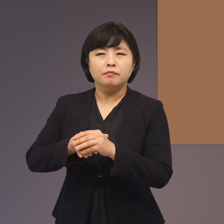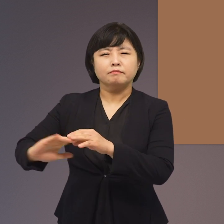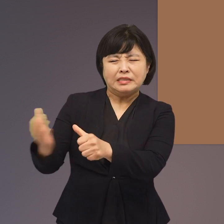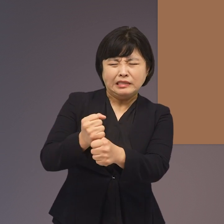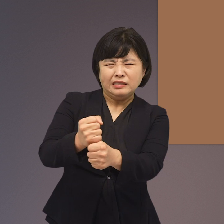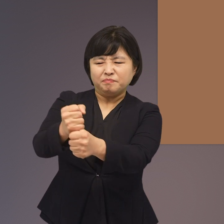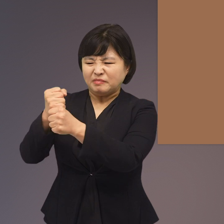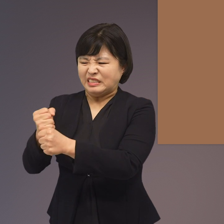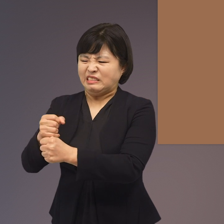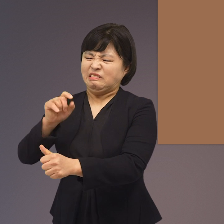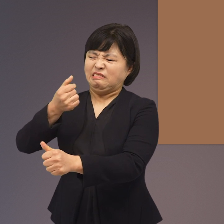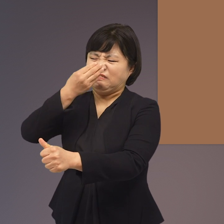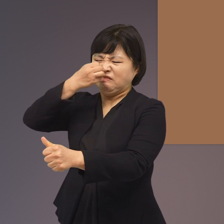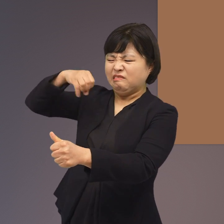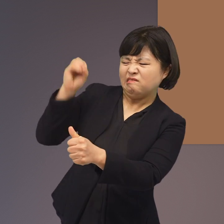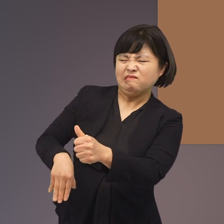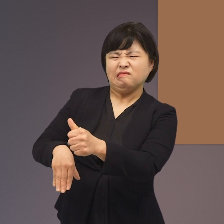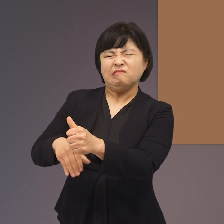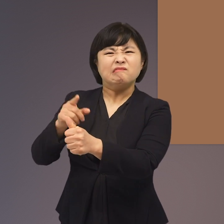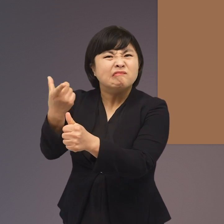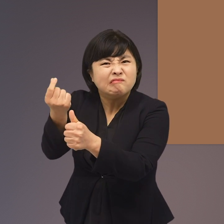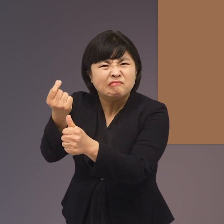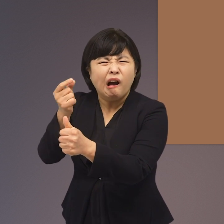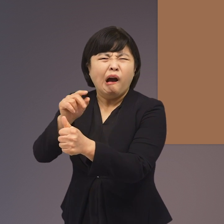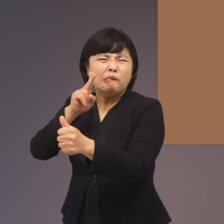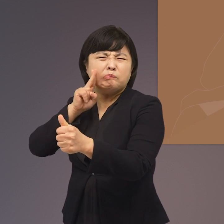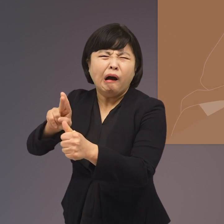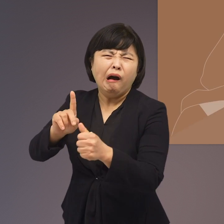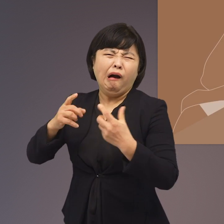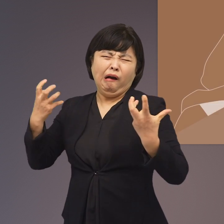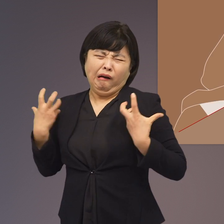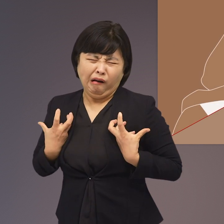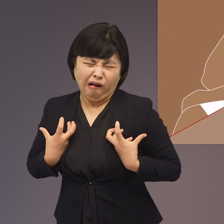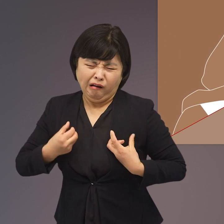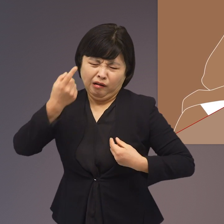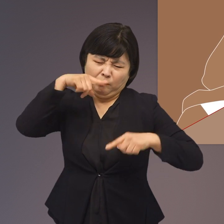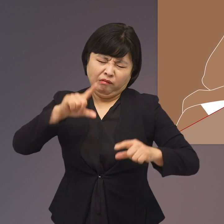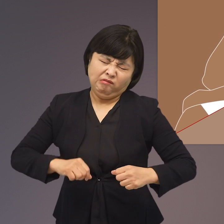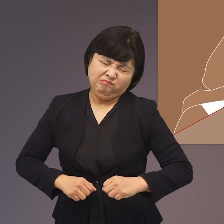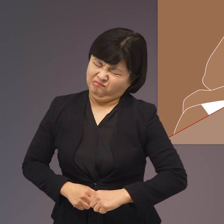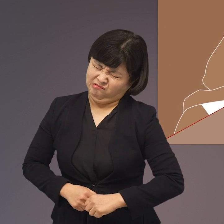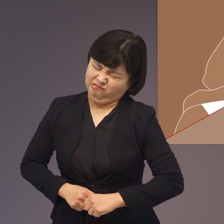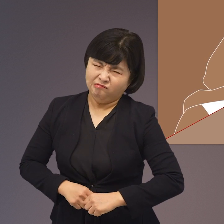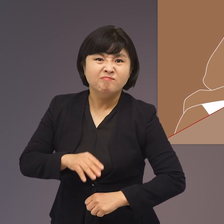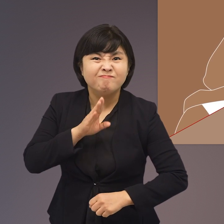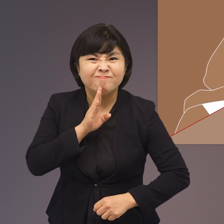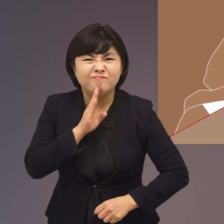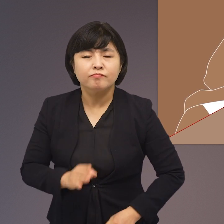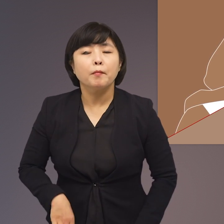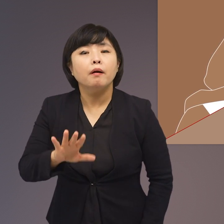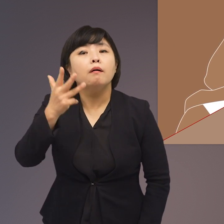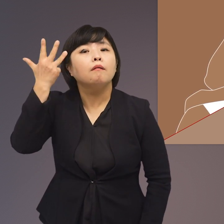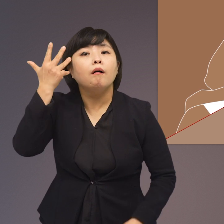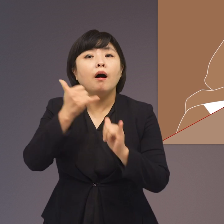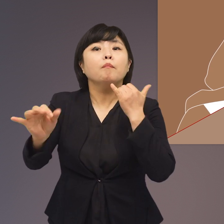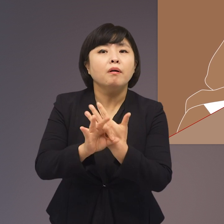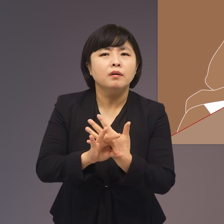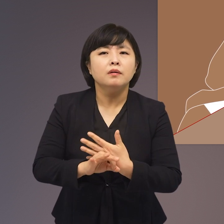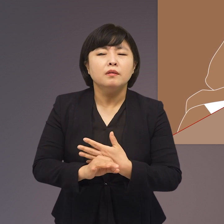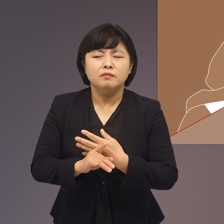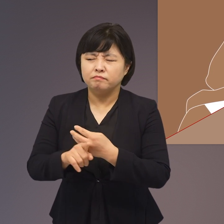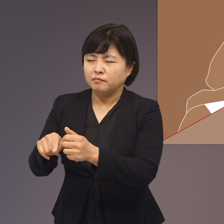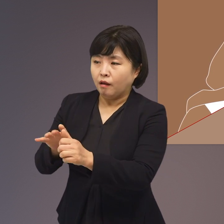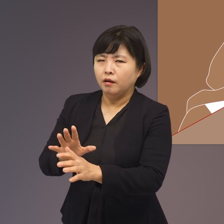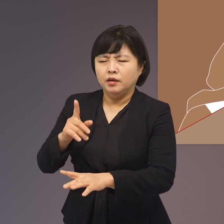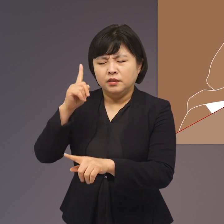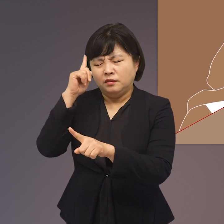테니까 뭔가 비참하거나 절망스러운 감정일 것 같고요. 철학자라면 뭔가 심오한 생각을 하고 있는 것으로